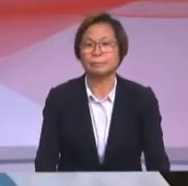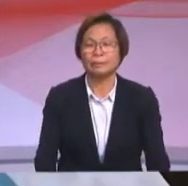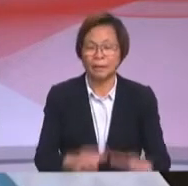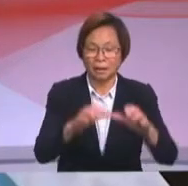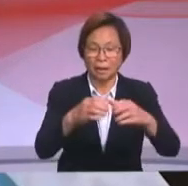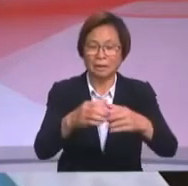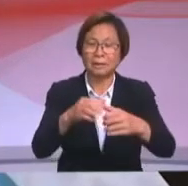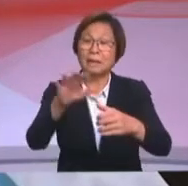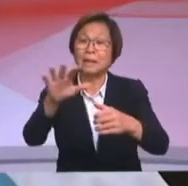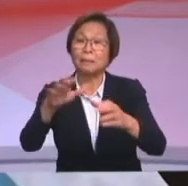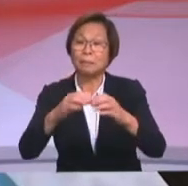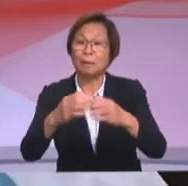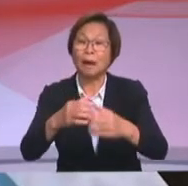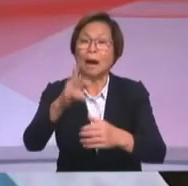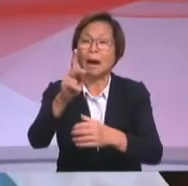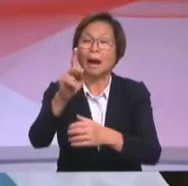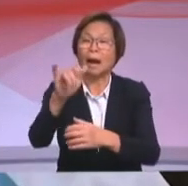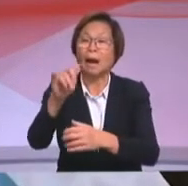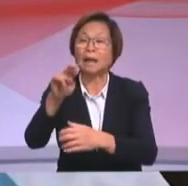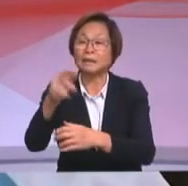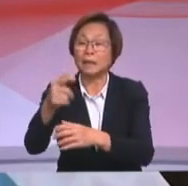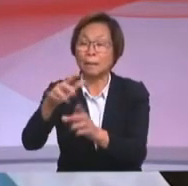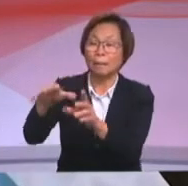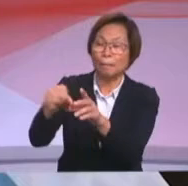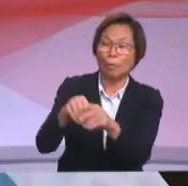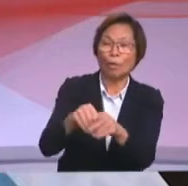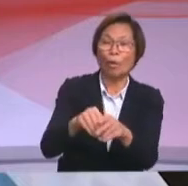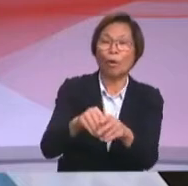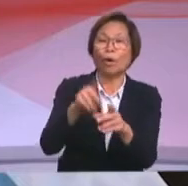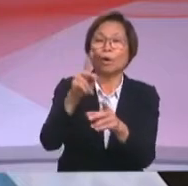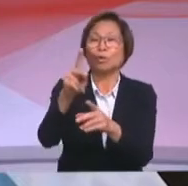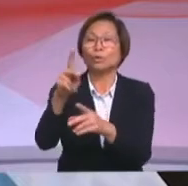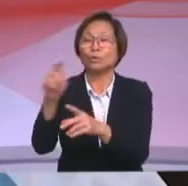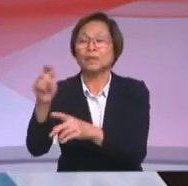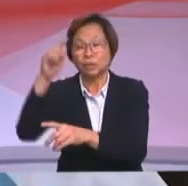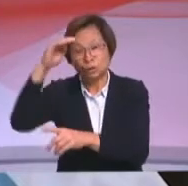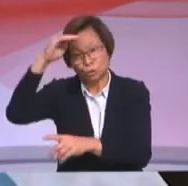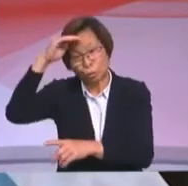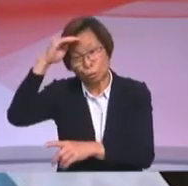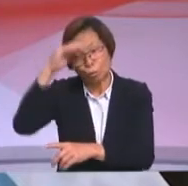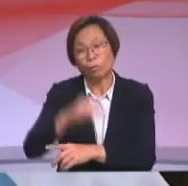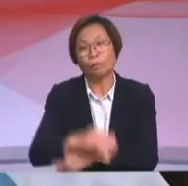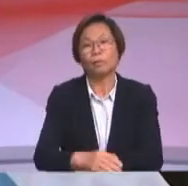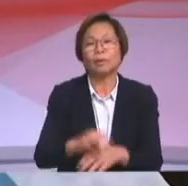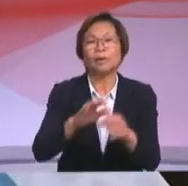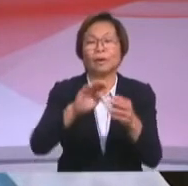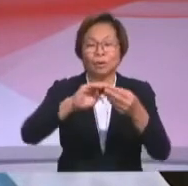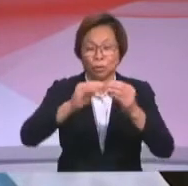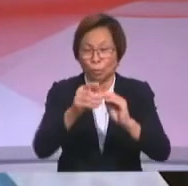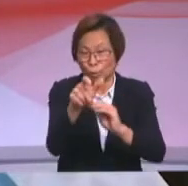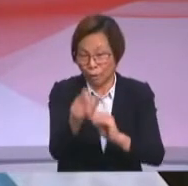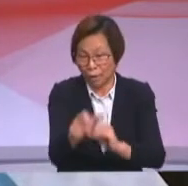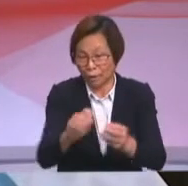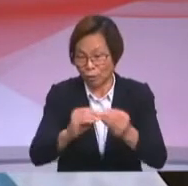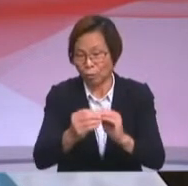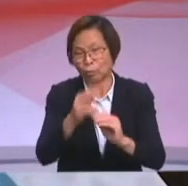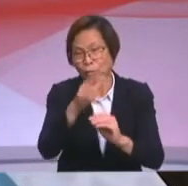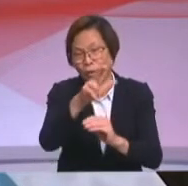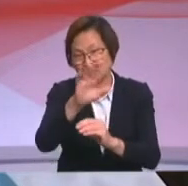Kluster kelima ialah kluster Padang. Kluster baru ini melibatkan daerah Kota Tinggi di Johor. Kes indeks bagi kluster ini iaitu kes